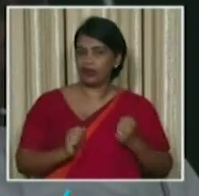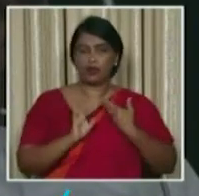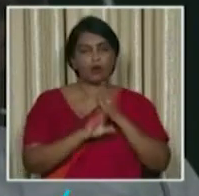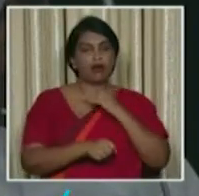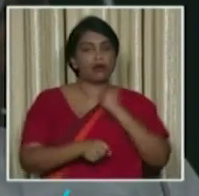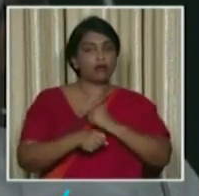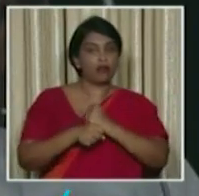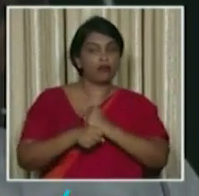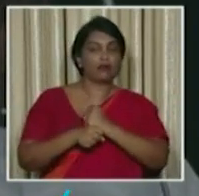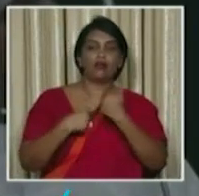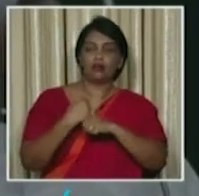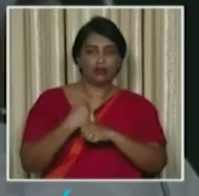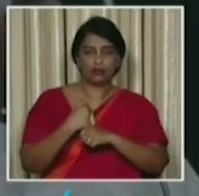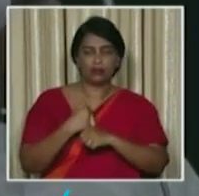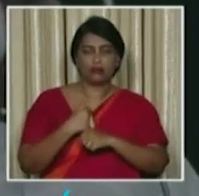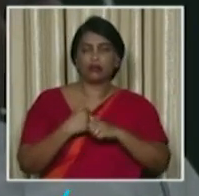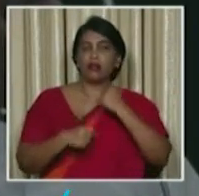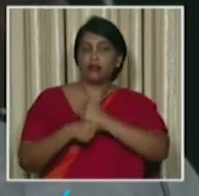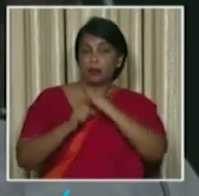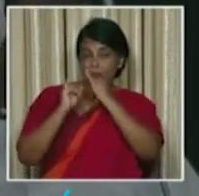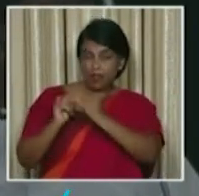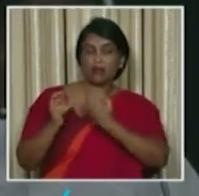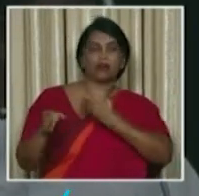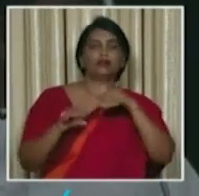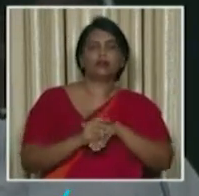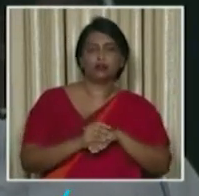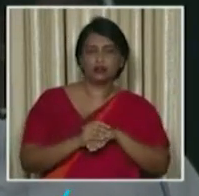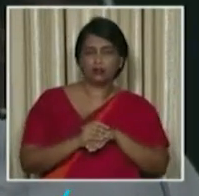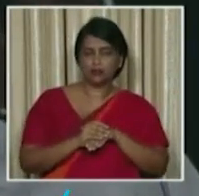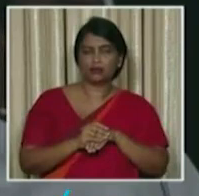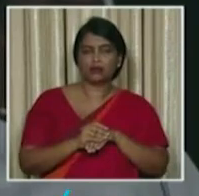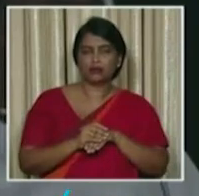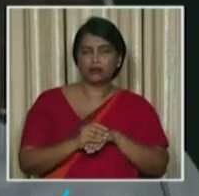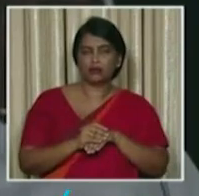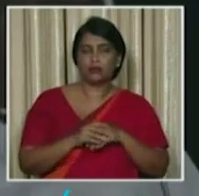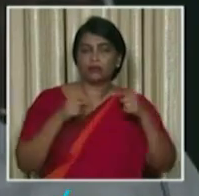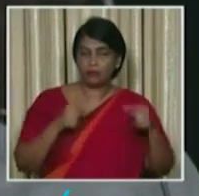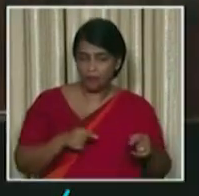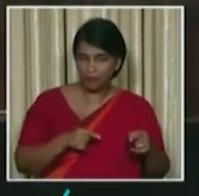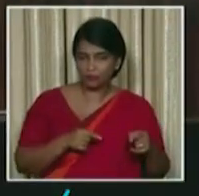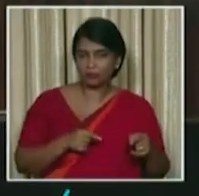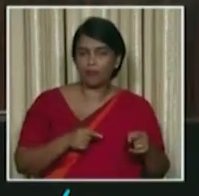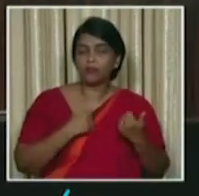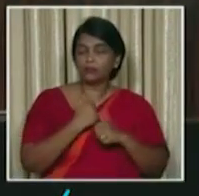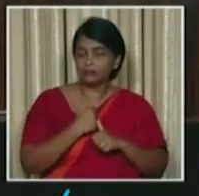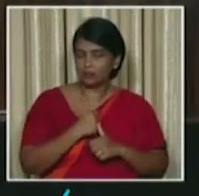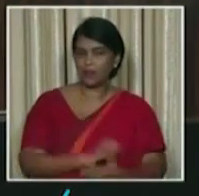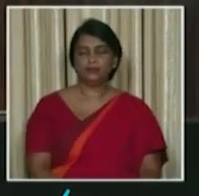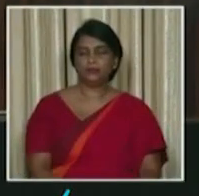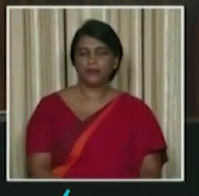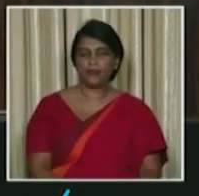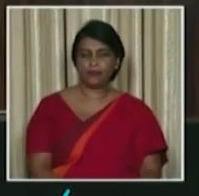ආණ්ඩුව නිර්මාණය කරලා. හරි බොහොම මට දැන් හැංගියන ඔබතුමාට දුන්න කාලය ඇති කියලා. එයාලා විපක්ෂයේ කියන කාර්යය හදන්න ඕනේ මේ